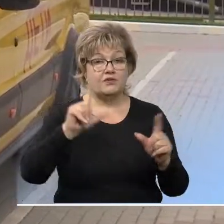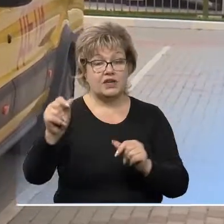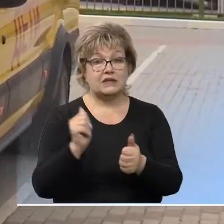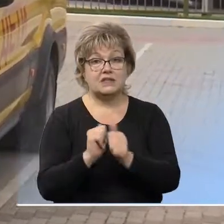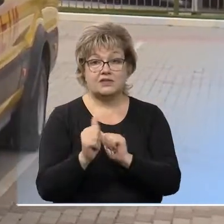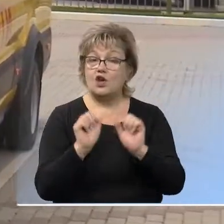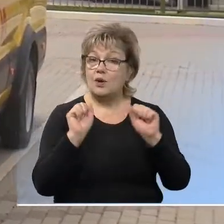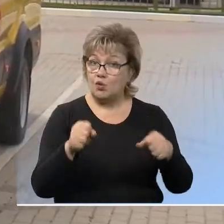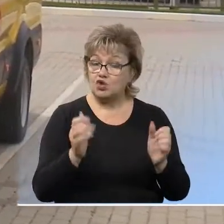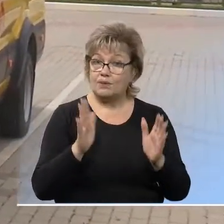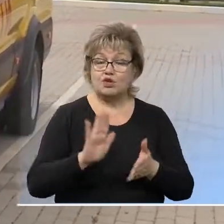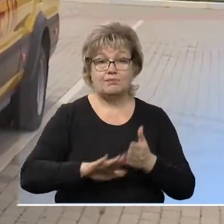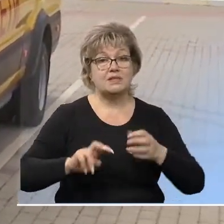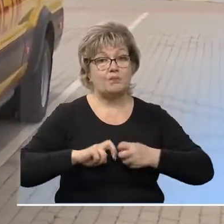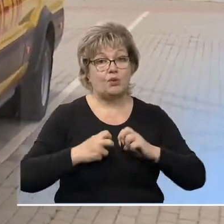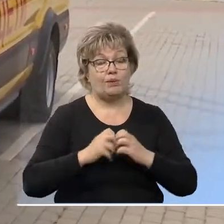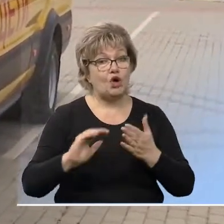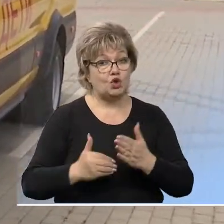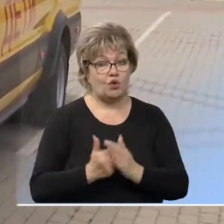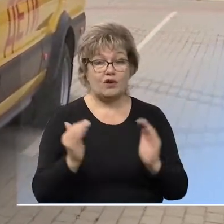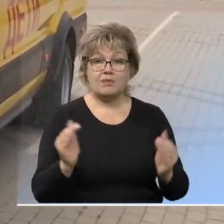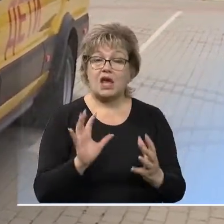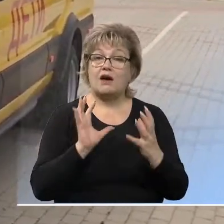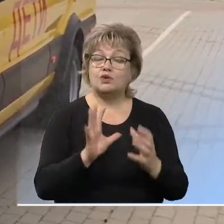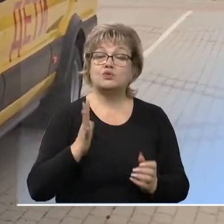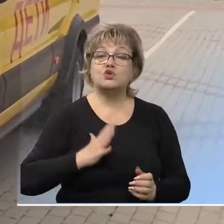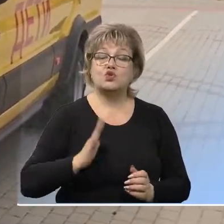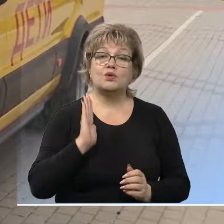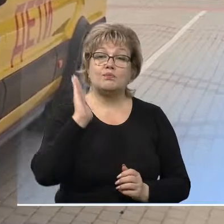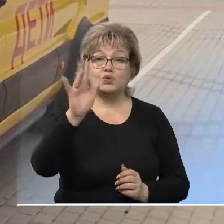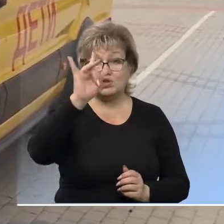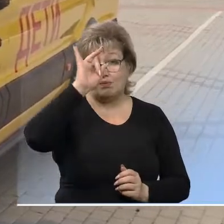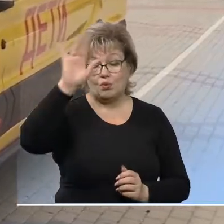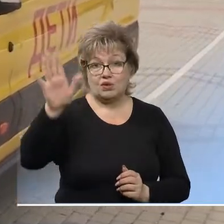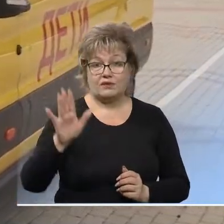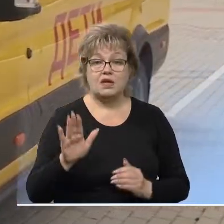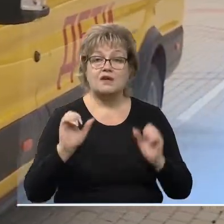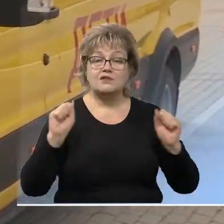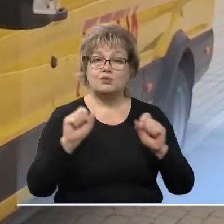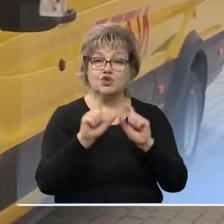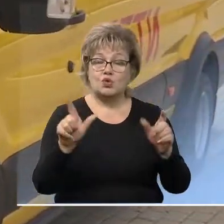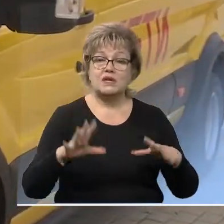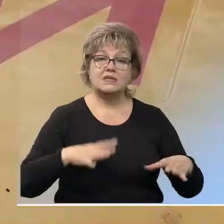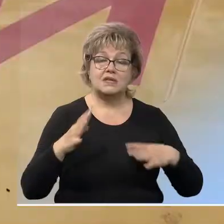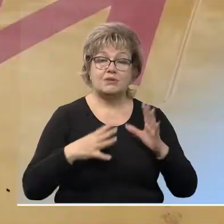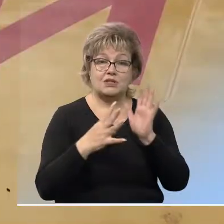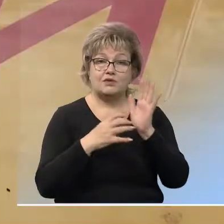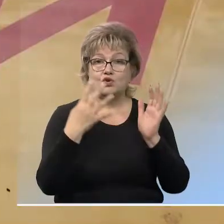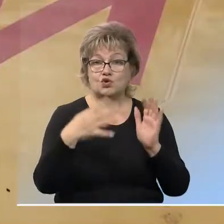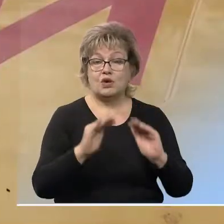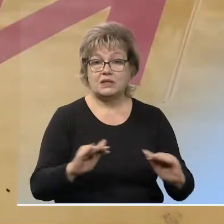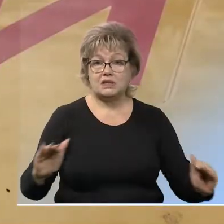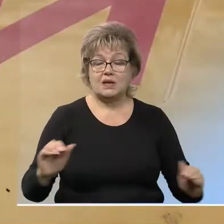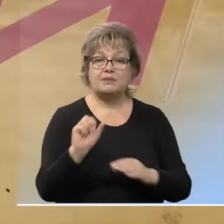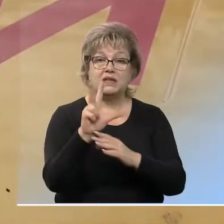Теперь выехать на соревнования можно будет без проблем. Новенький мини-автобус ждет будущих чемпионов. В спортшколе занимаются